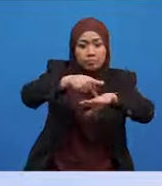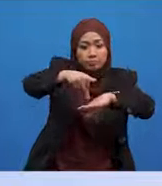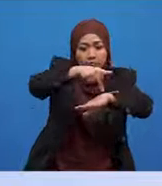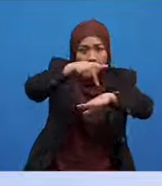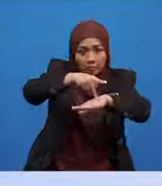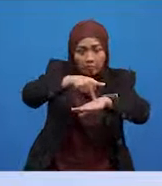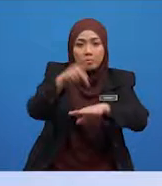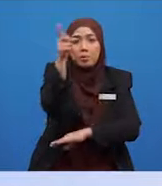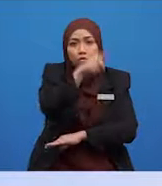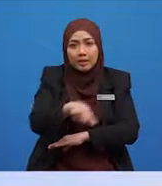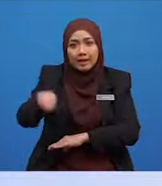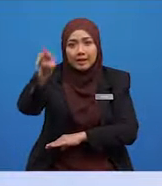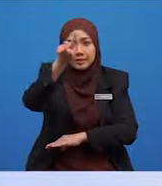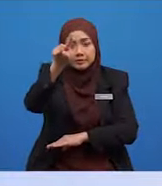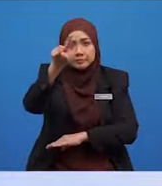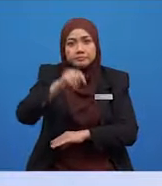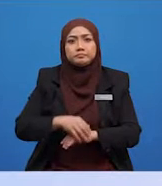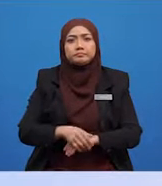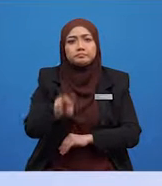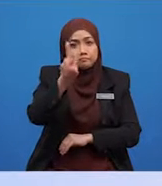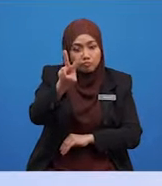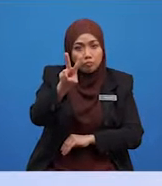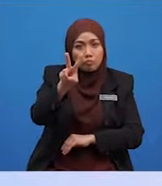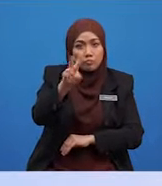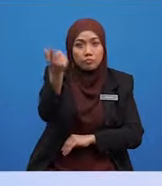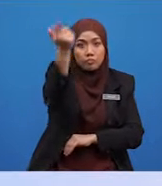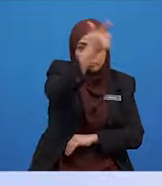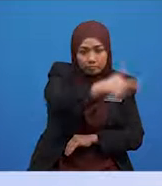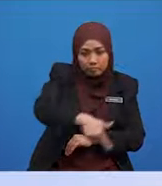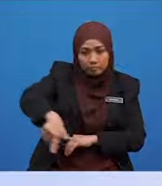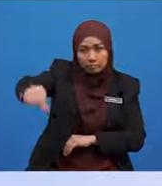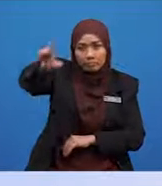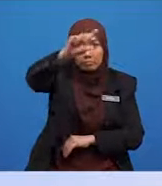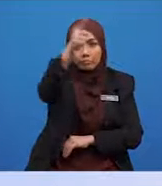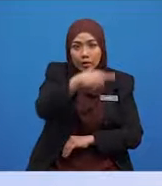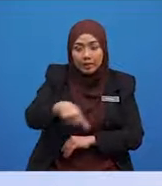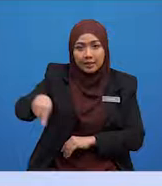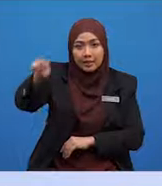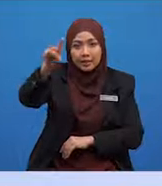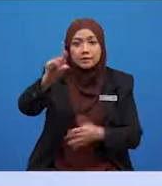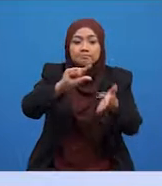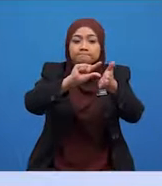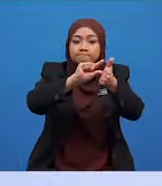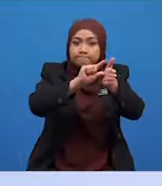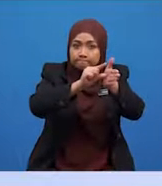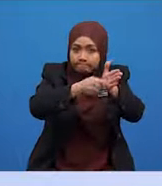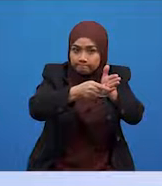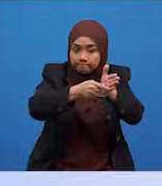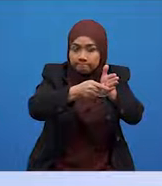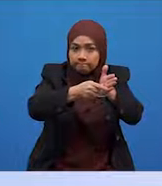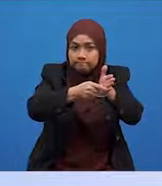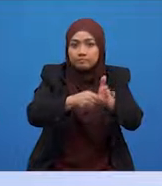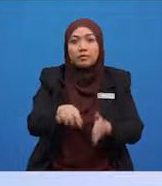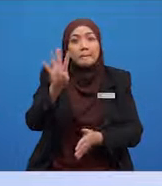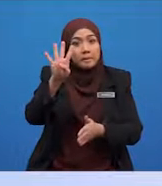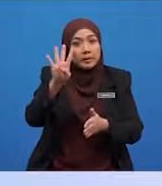bulatan. Kedua, lilitan bulatan. Ketiga, jejari.